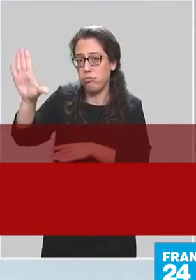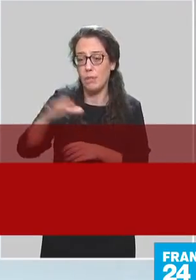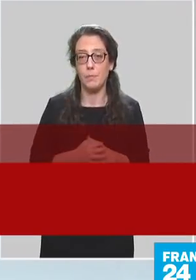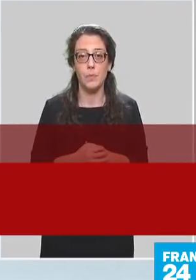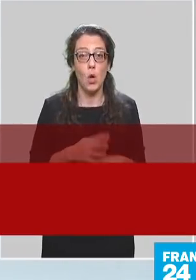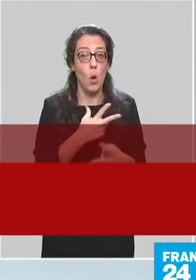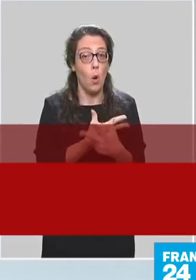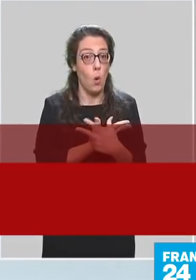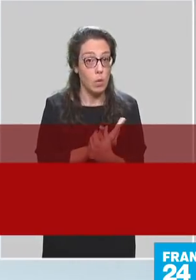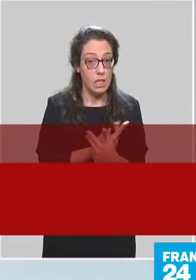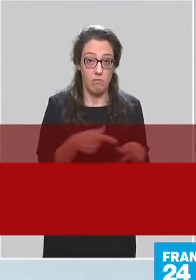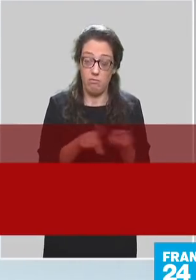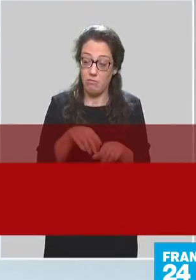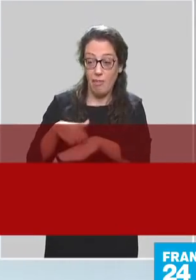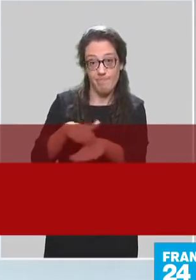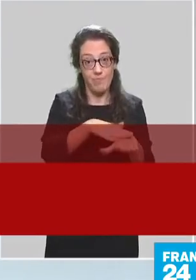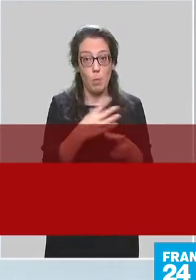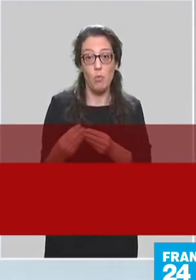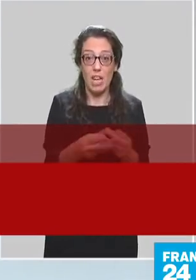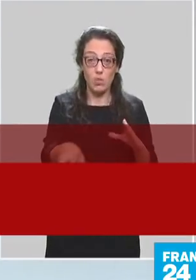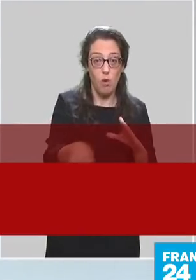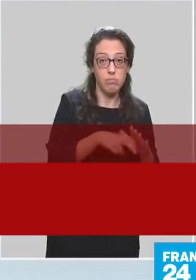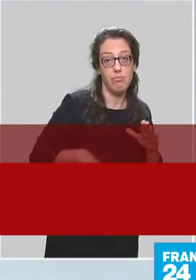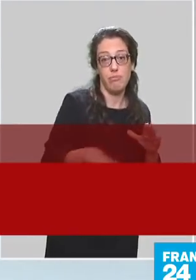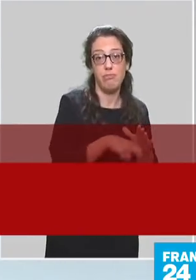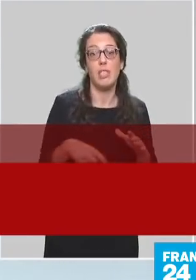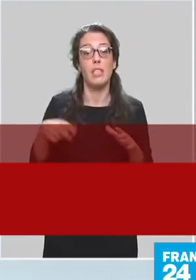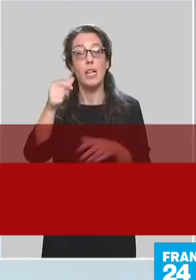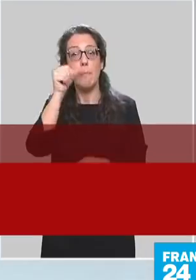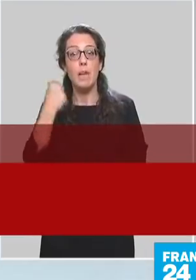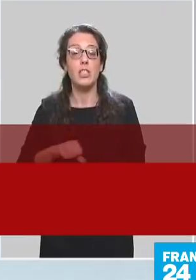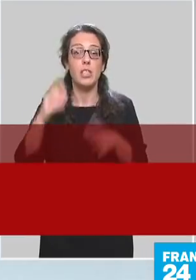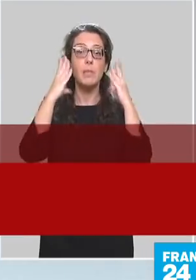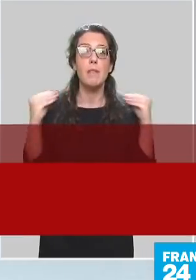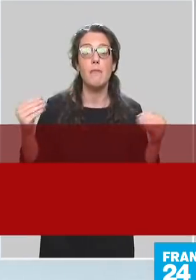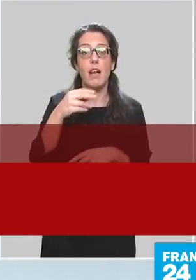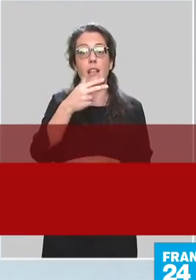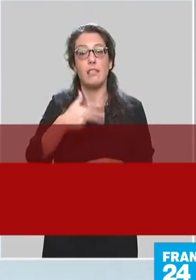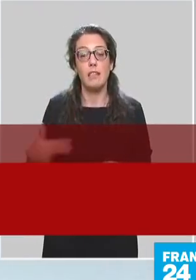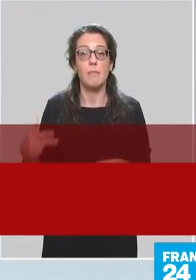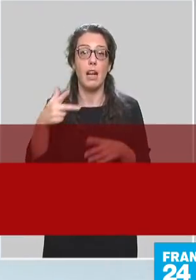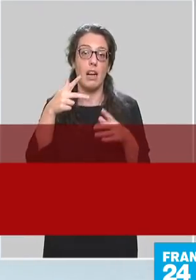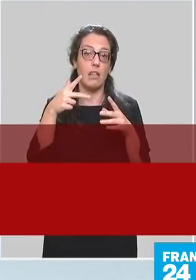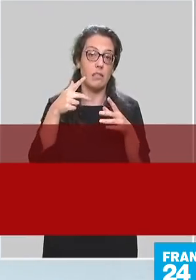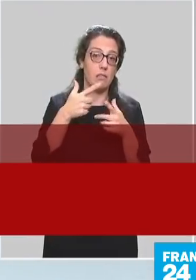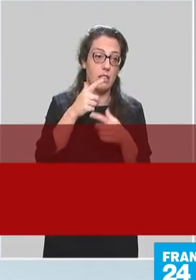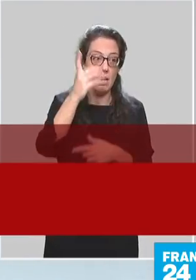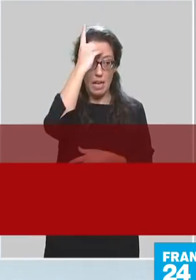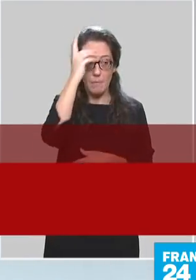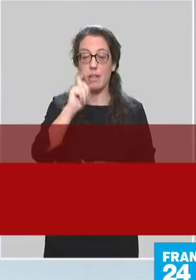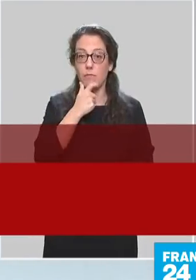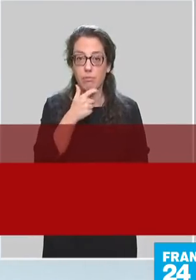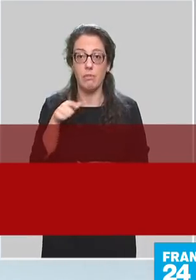été contrainte de confiner sa population, la Belgique, les Pays-Bas, le Danemark, le Royaume-Uni ou encore l'Allemagne, dont le taux d'incidence vient de